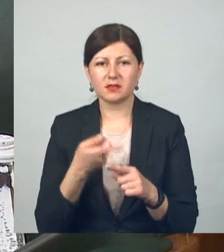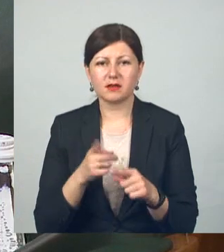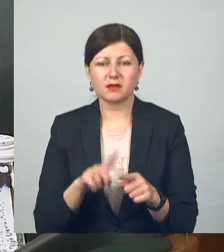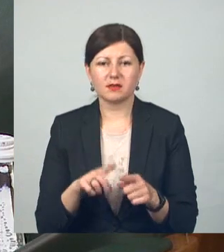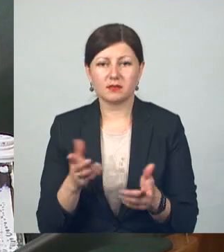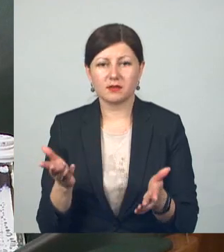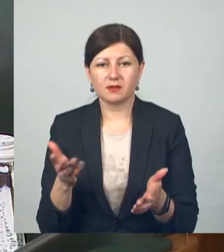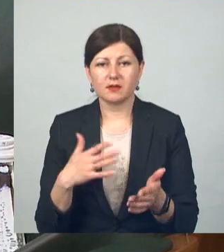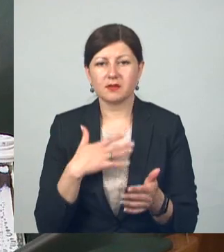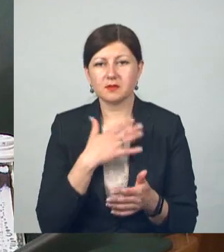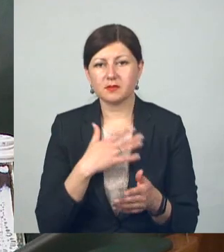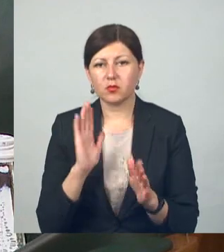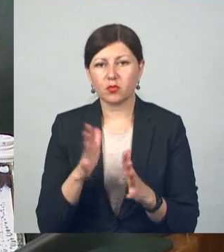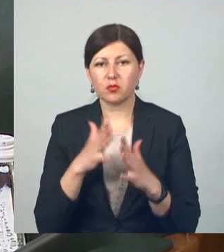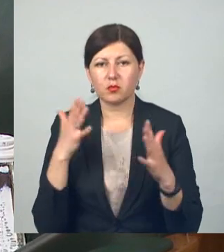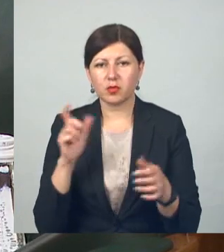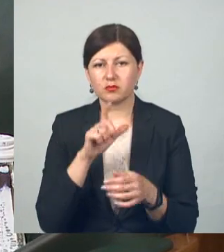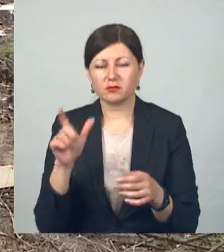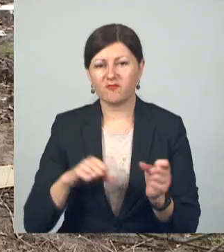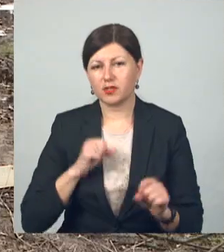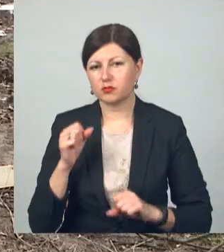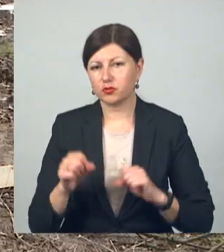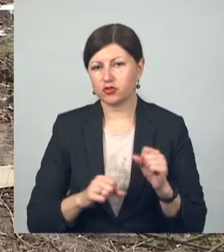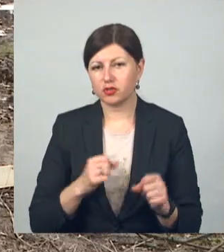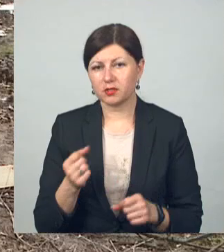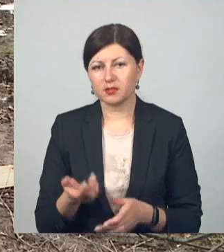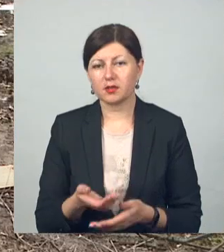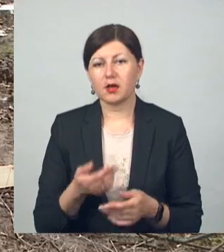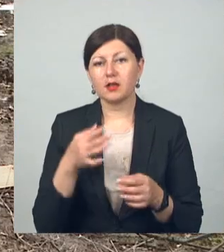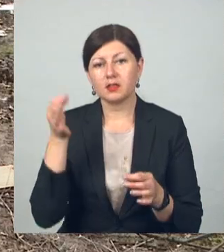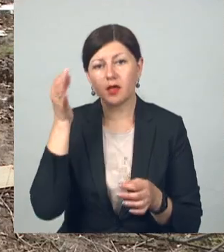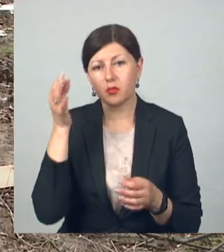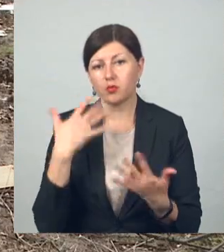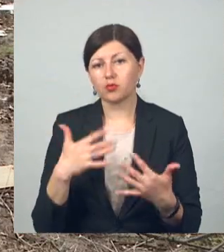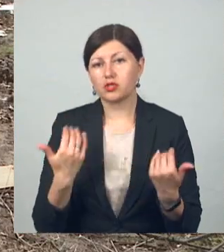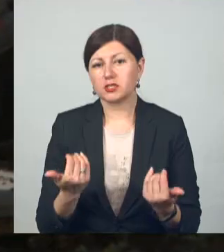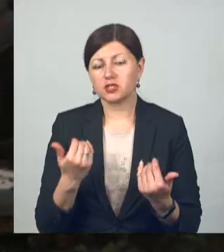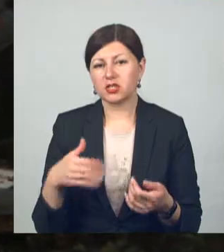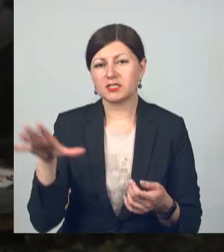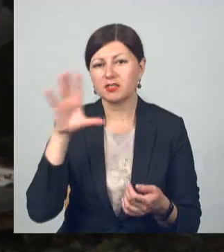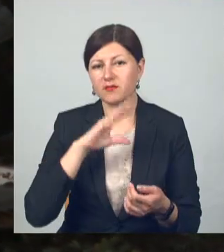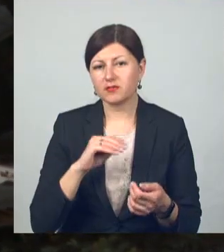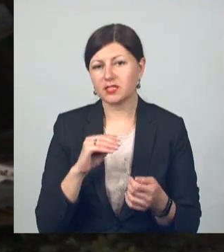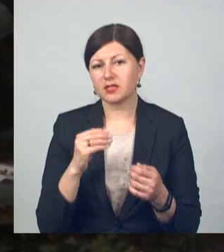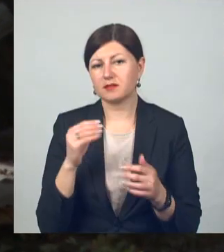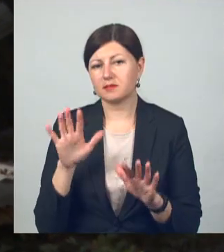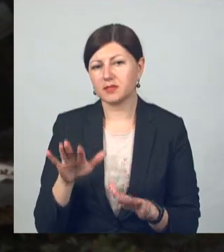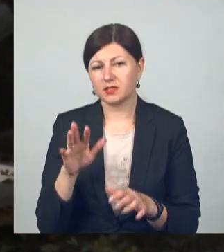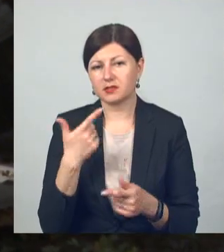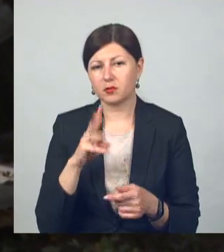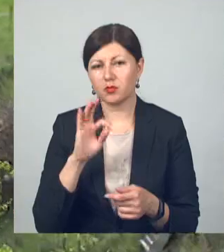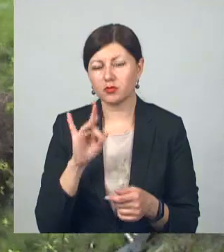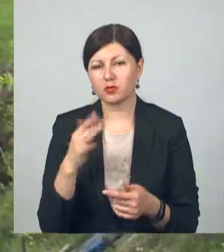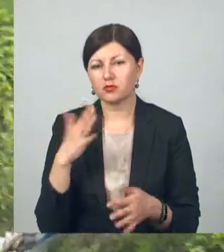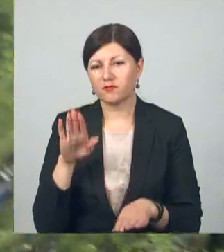революция и всегда будет большое количество возмущений. Напомним, что уже сейчас на всех мусорных полигонах области установили